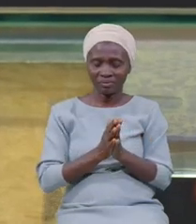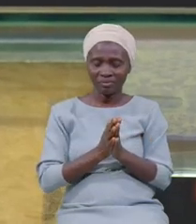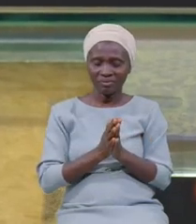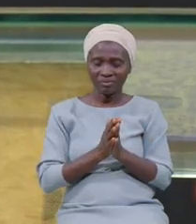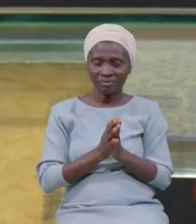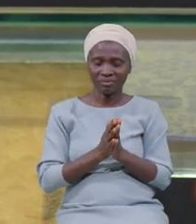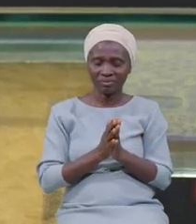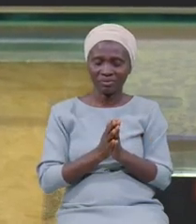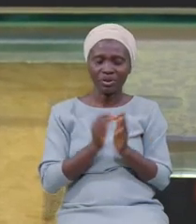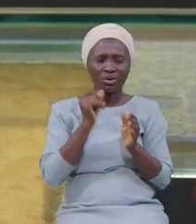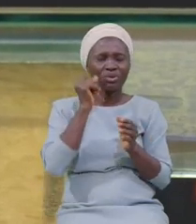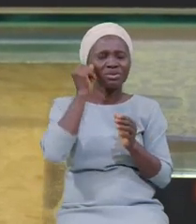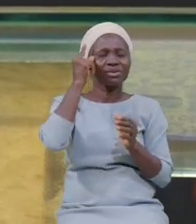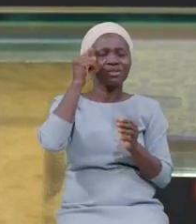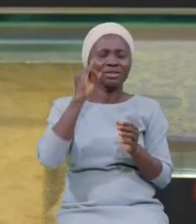la perception